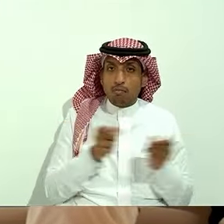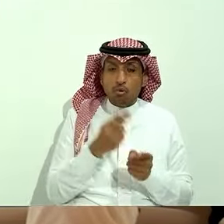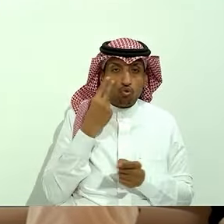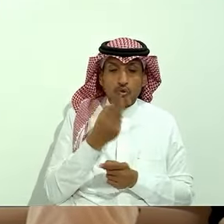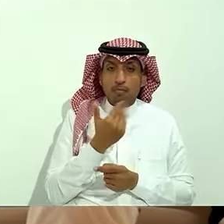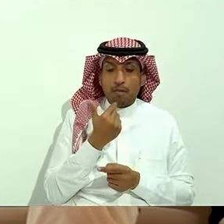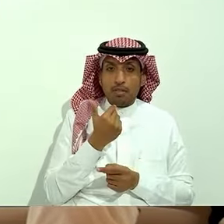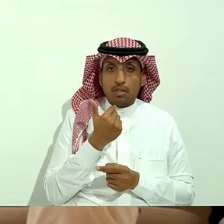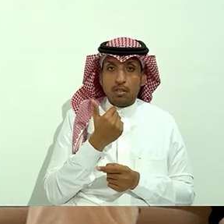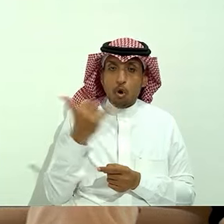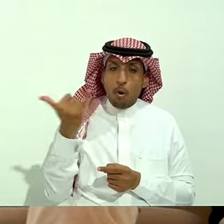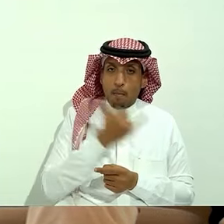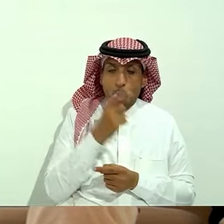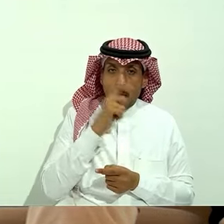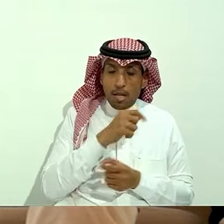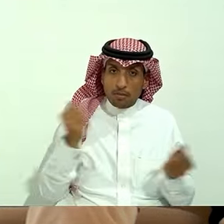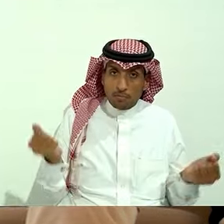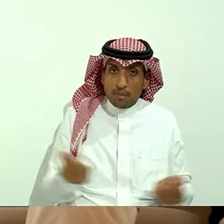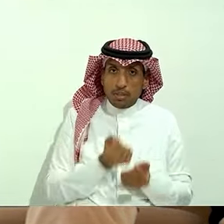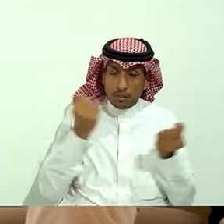يجب أن يتم تدريب